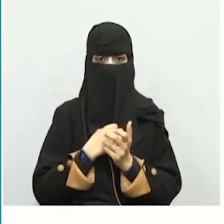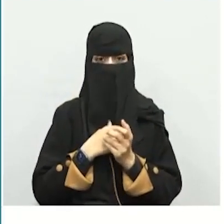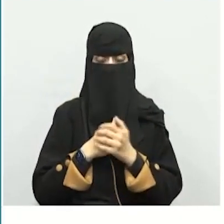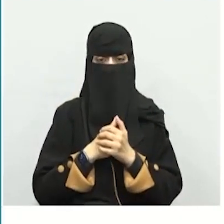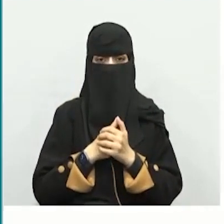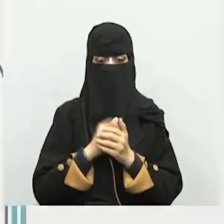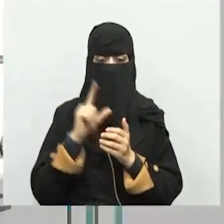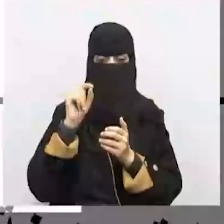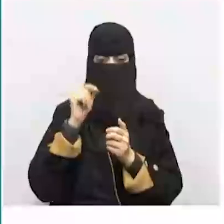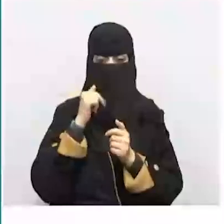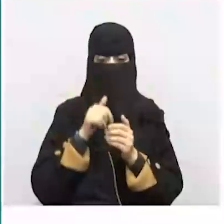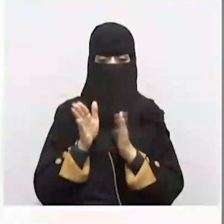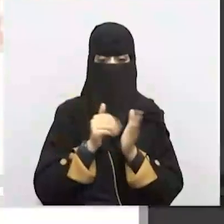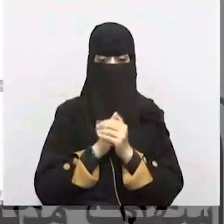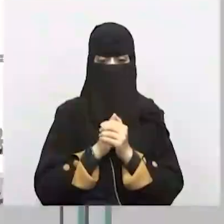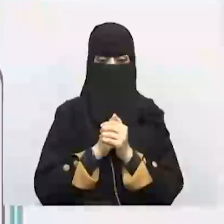أحسنتم.